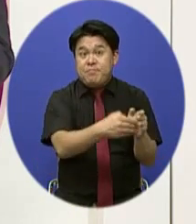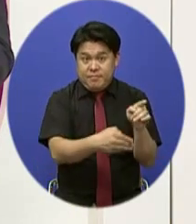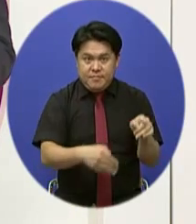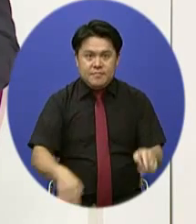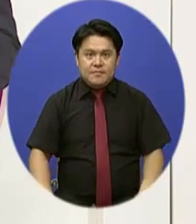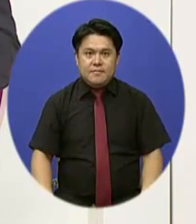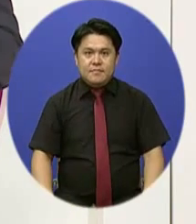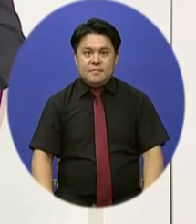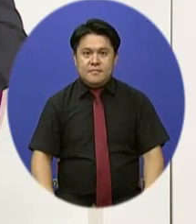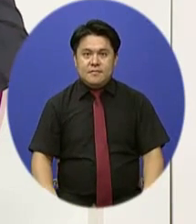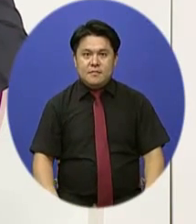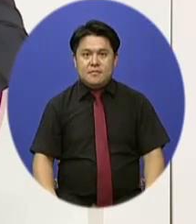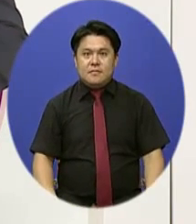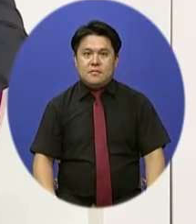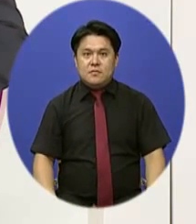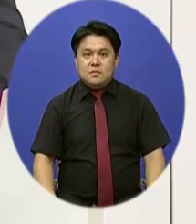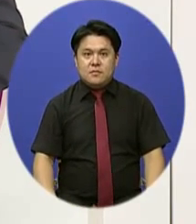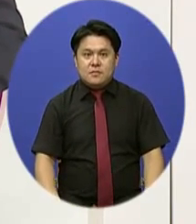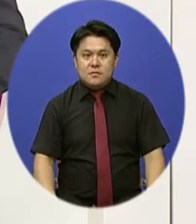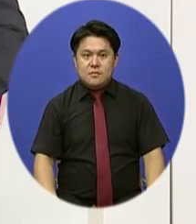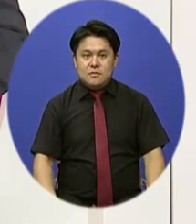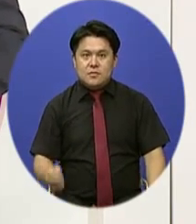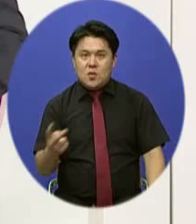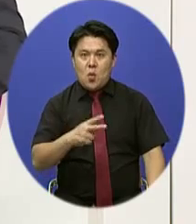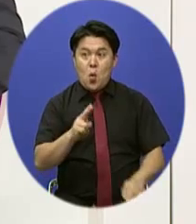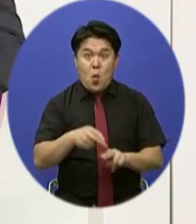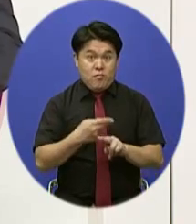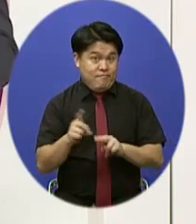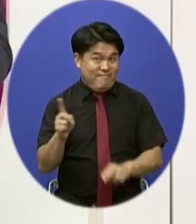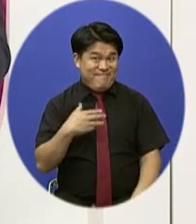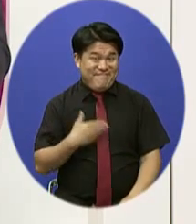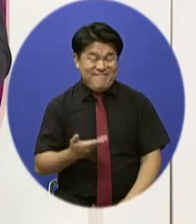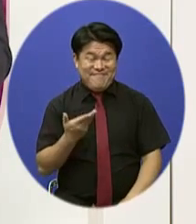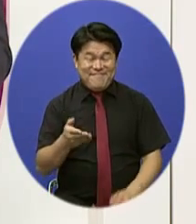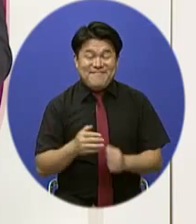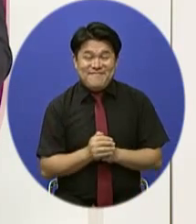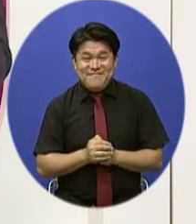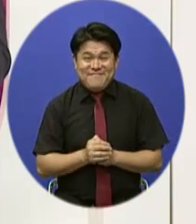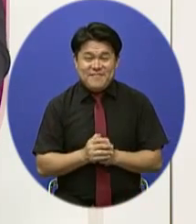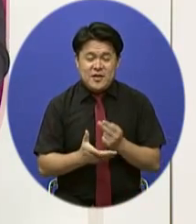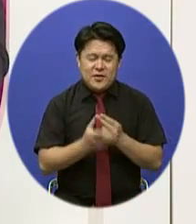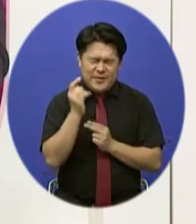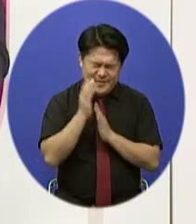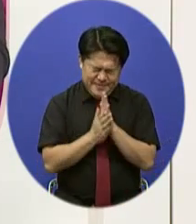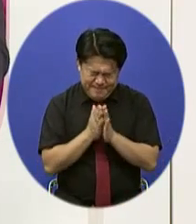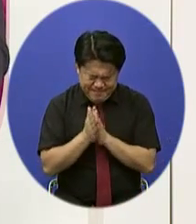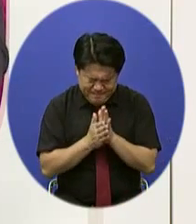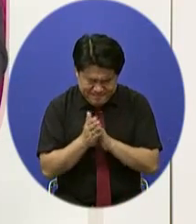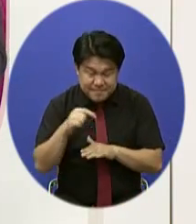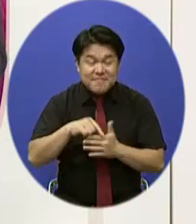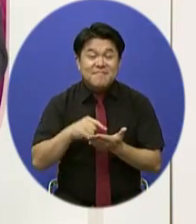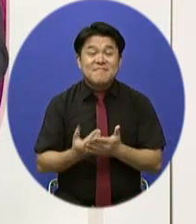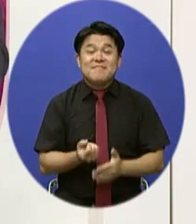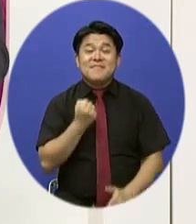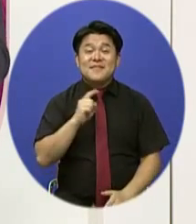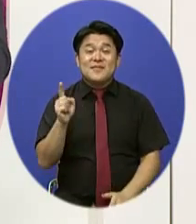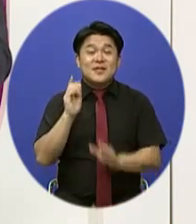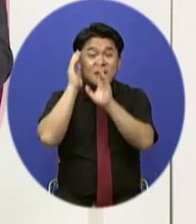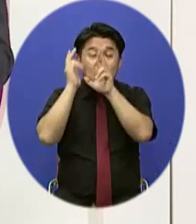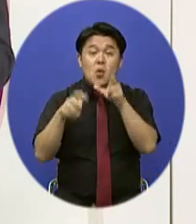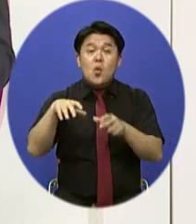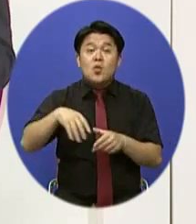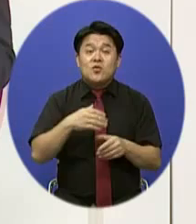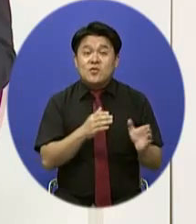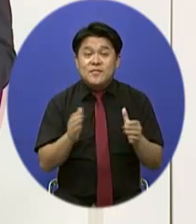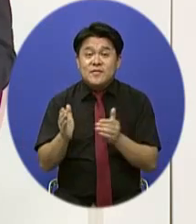네. 자, 그리고 상품 드려야죠. 그렇죠. 네, 자 네. 통일의 염원을 담은 개성공단에서